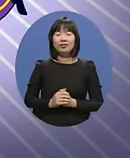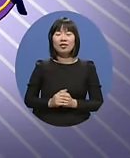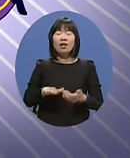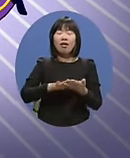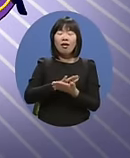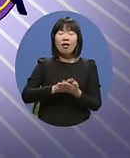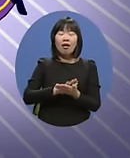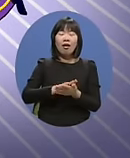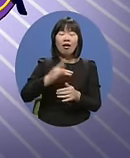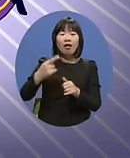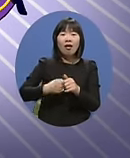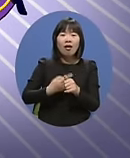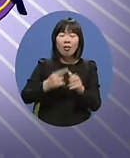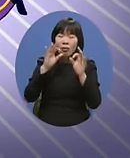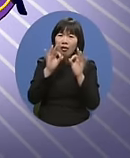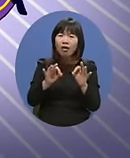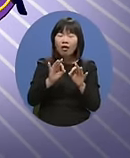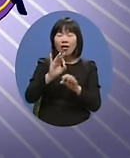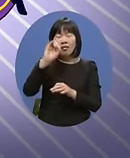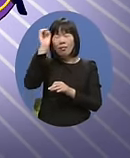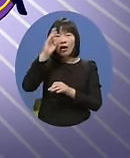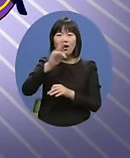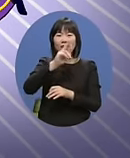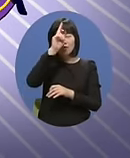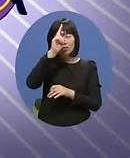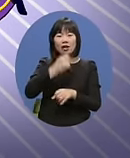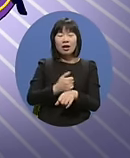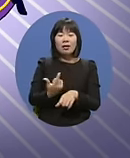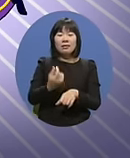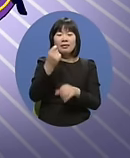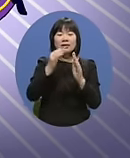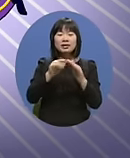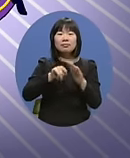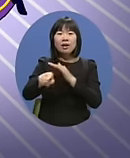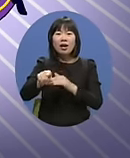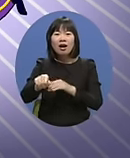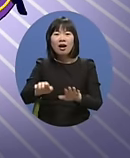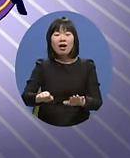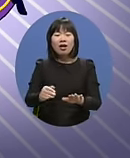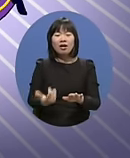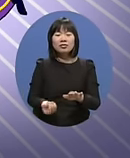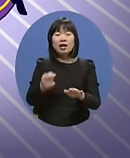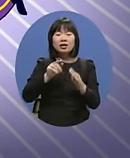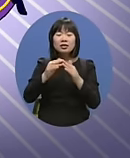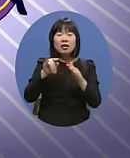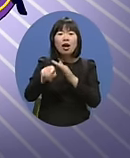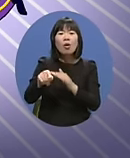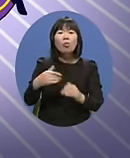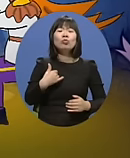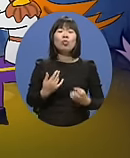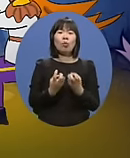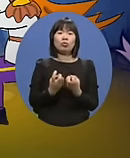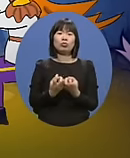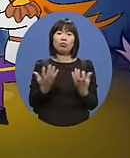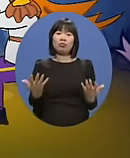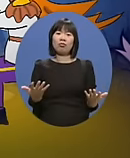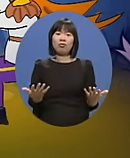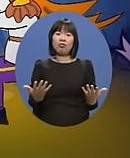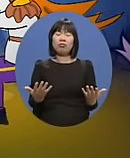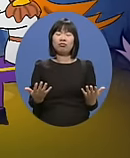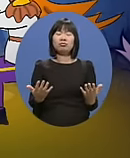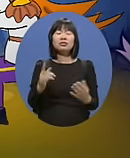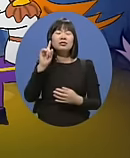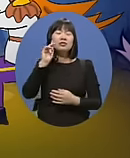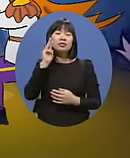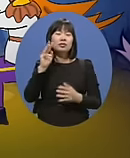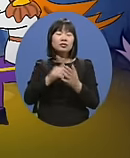놀다 보니 어느새 12시. 빨리 집으로 가야 해요. 아가씨, 이렇게 가버리시면 저는 어떡해요? 그리고